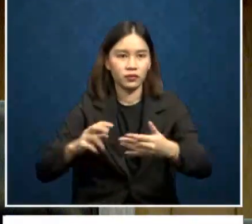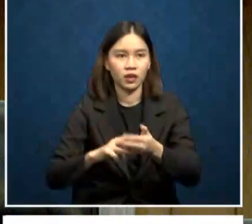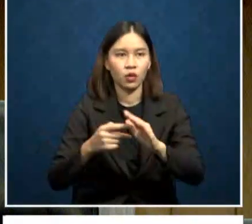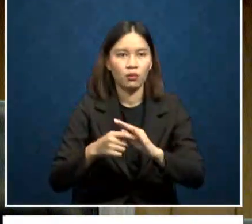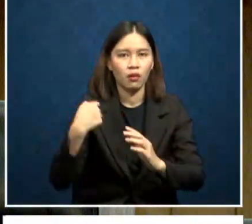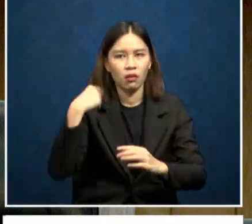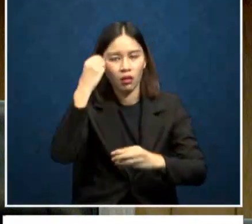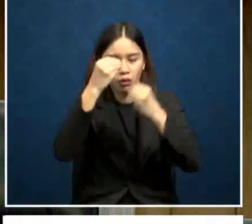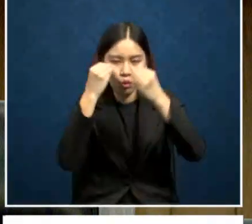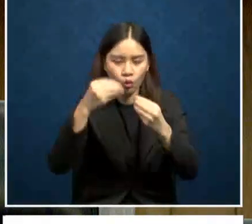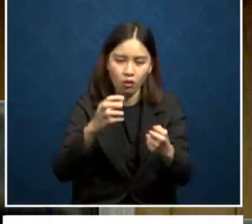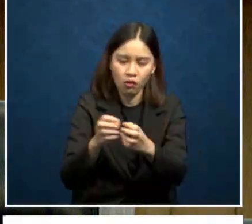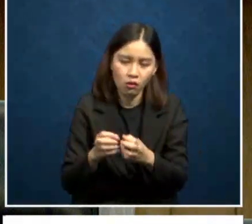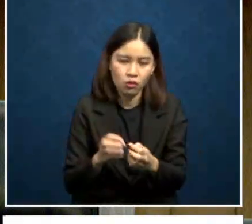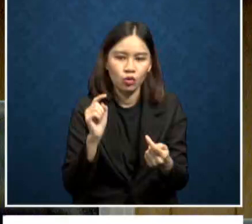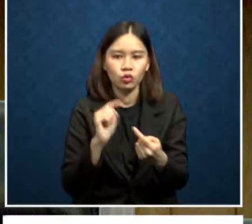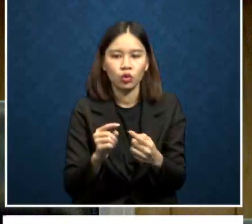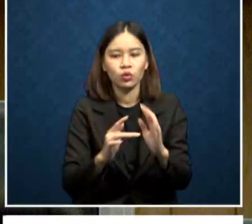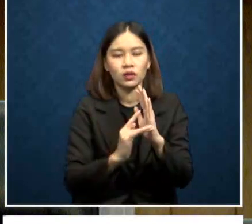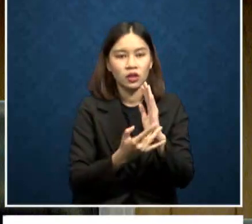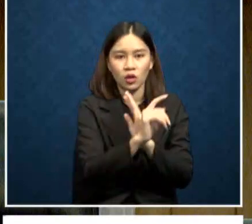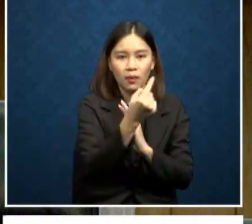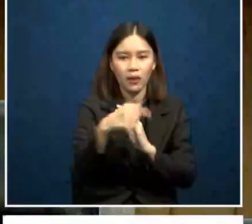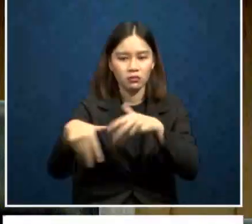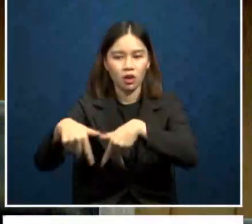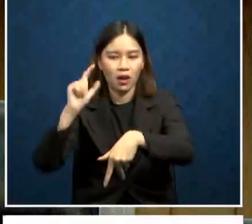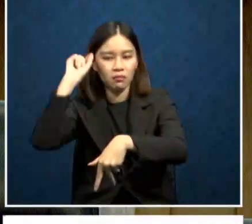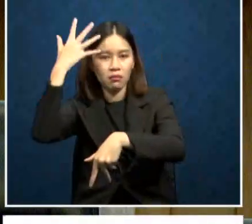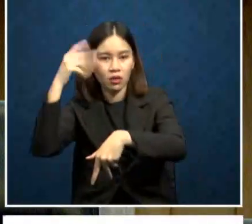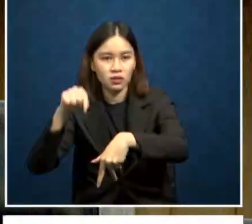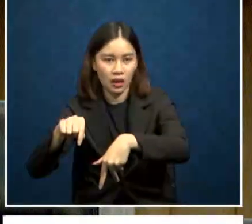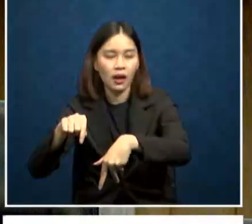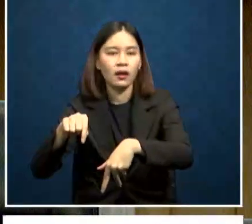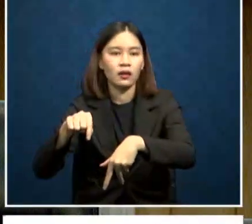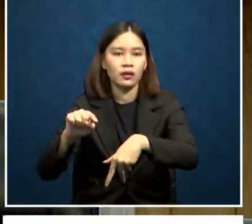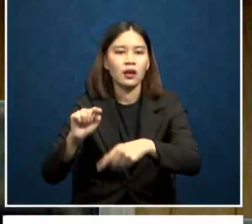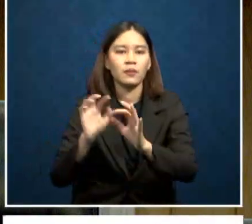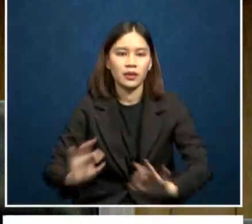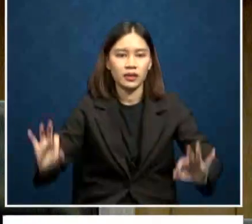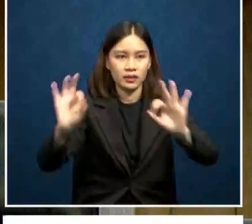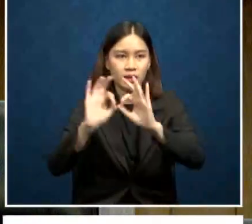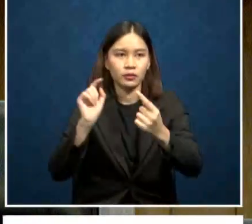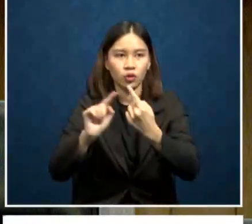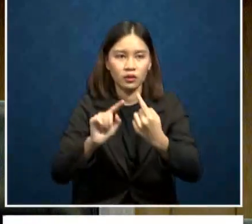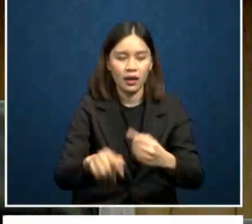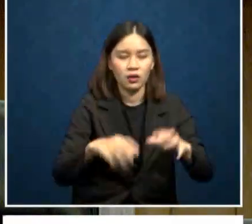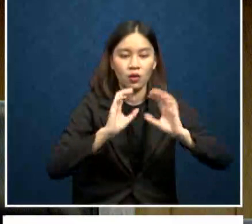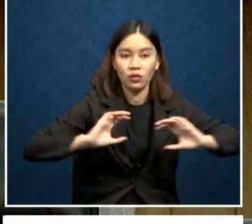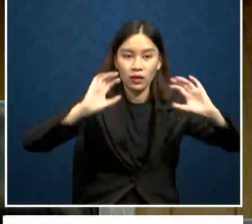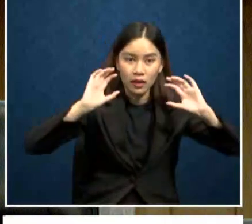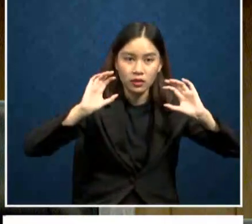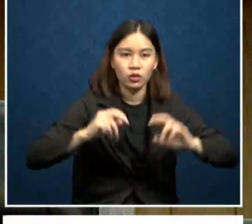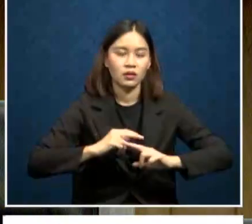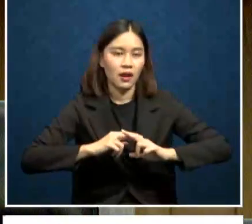ความซับซ้อนกลายเป็นเรื่องของทางเทคโนโลยีที่ชาวบ้านไม่รู้เรื่องตรงนี้คงเป็นประเด็นสำคัญทั้งองค์กรรัฐองค์กร